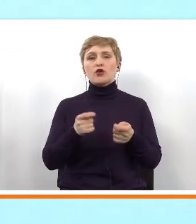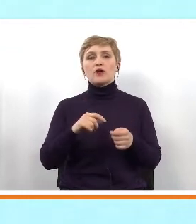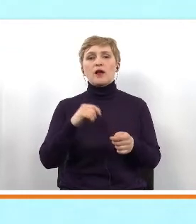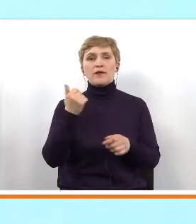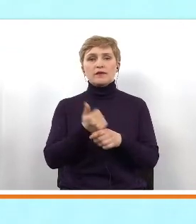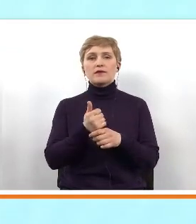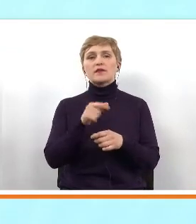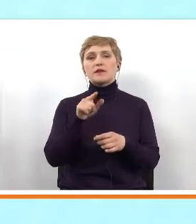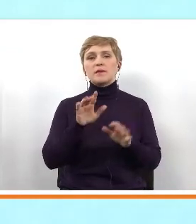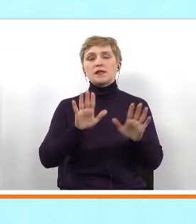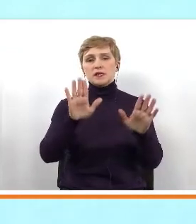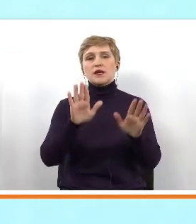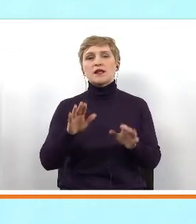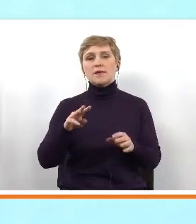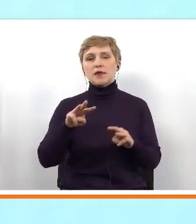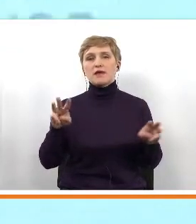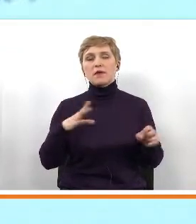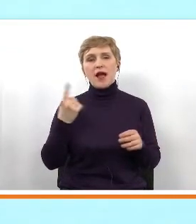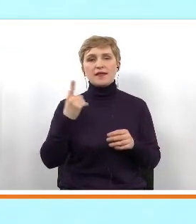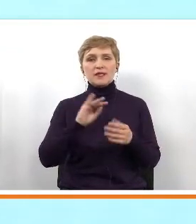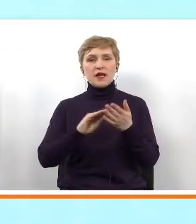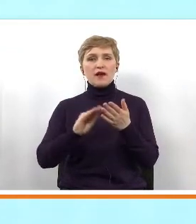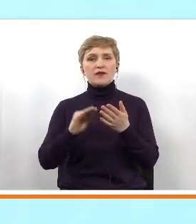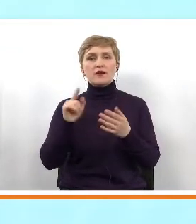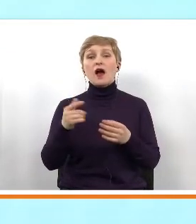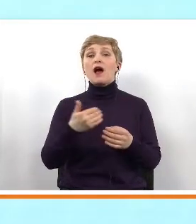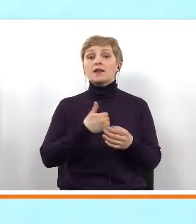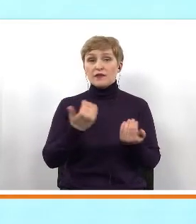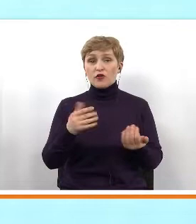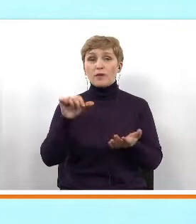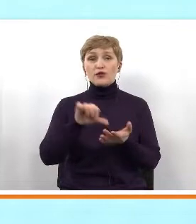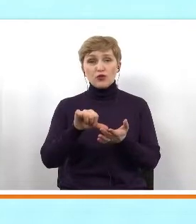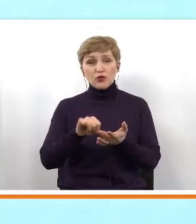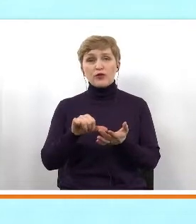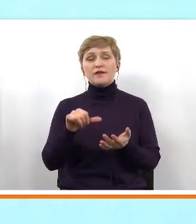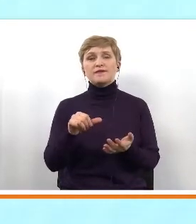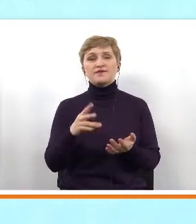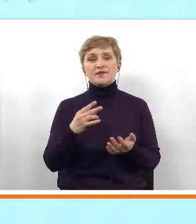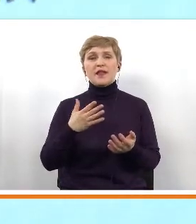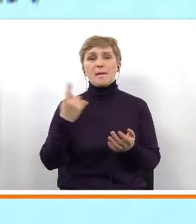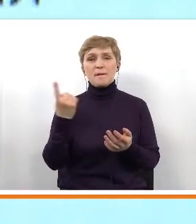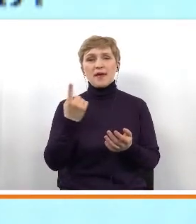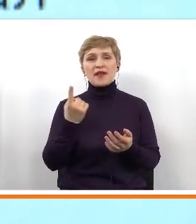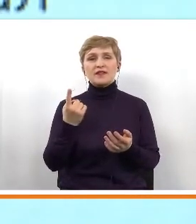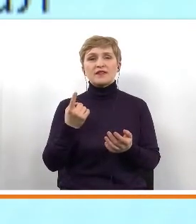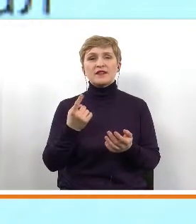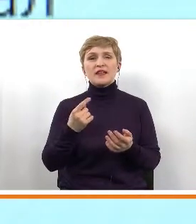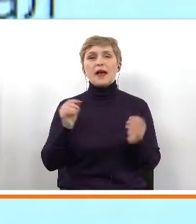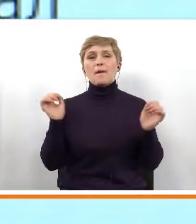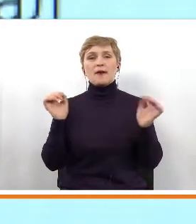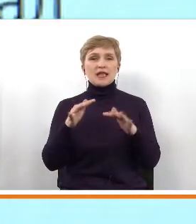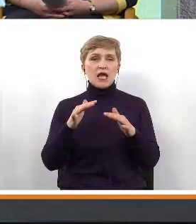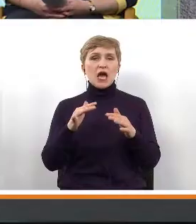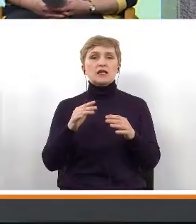министра, была его одним из авторов. И на самом деле сегодня очень хотела присутствовать на первой пленарной сессии.